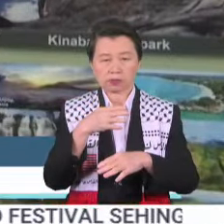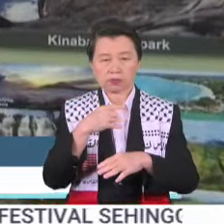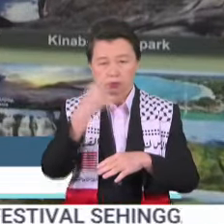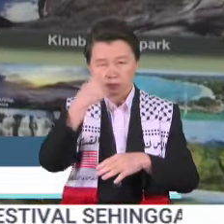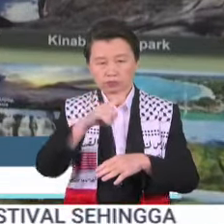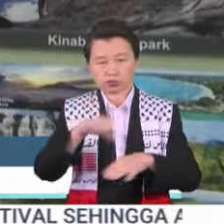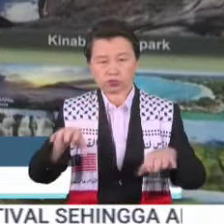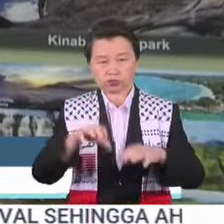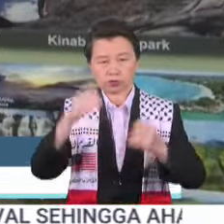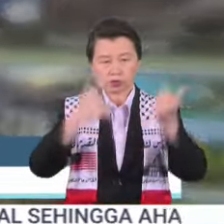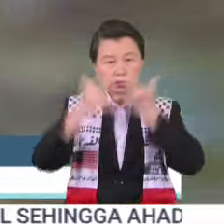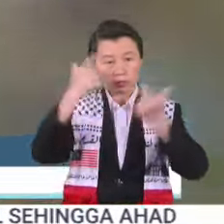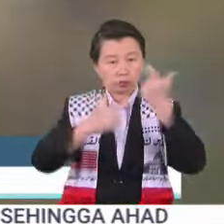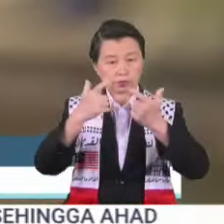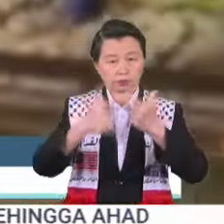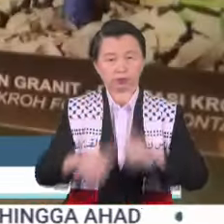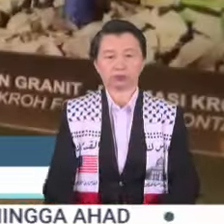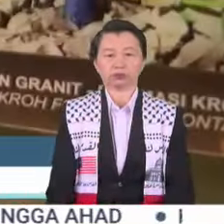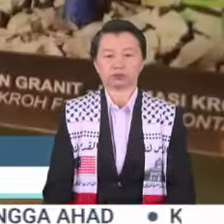untuk buat lawatan.